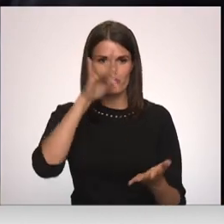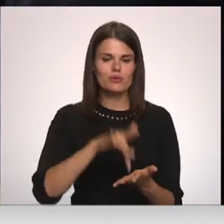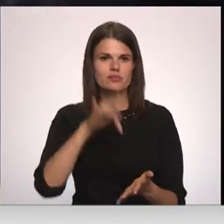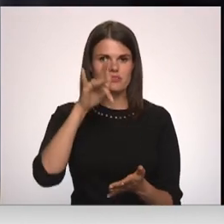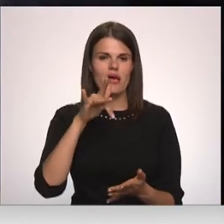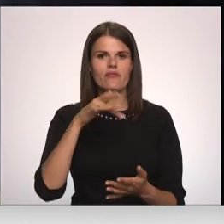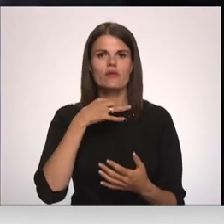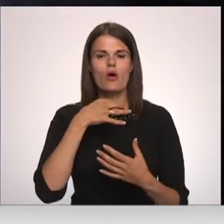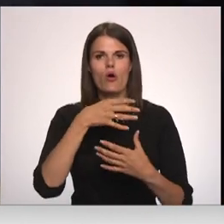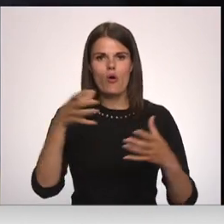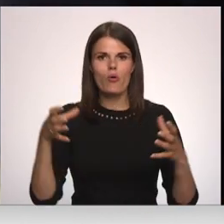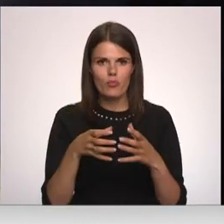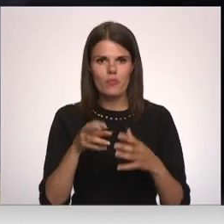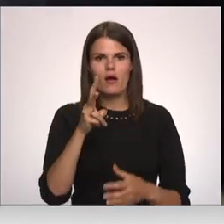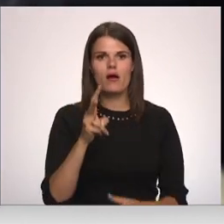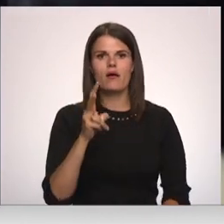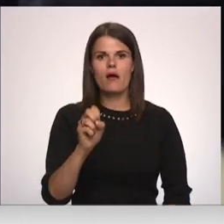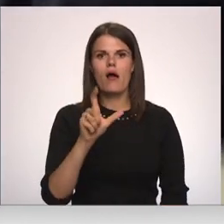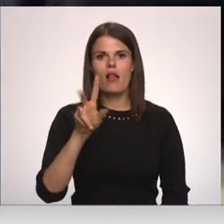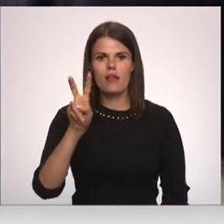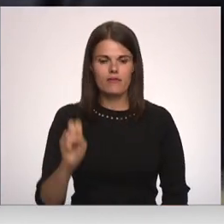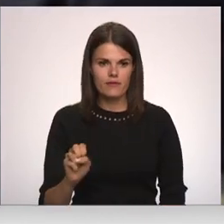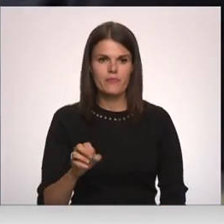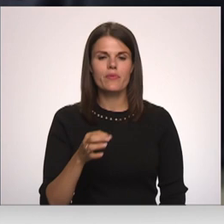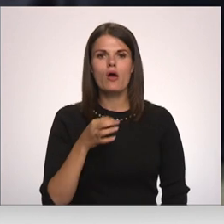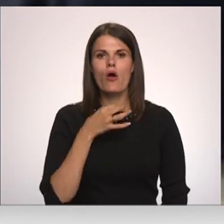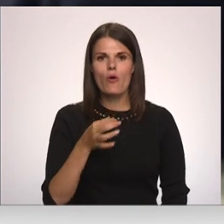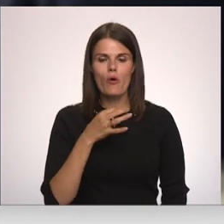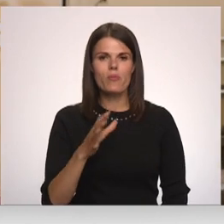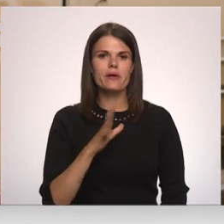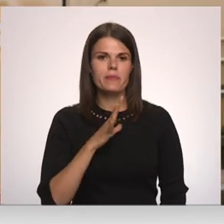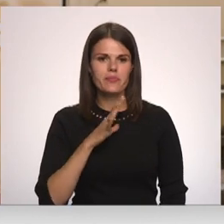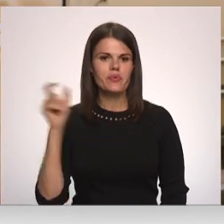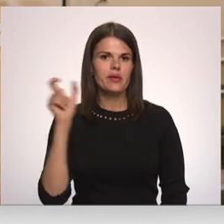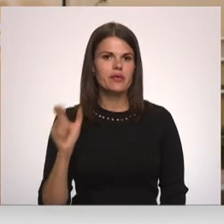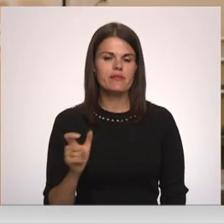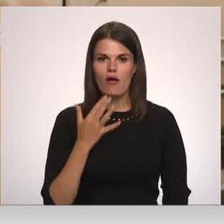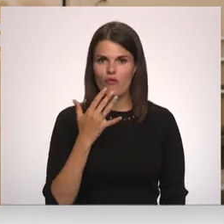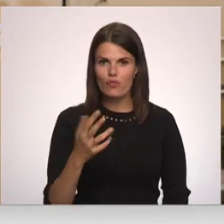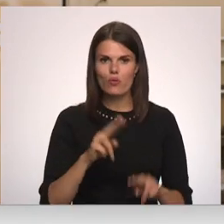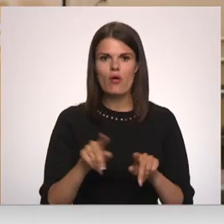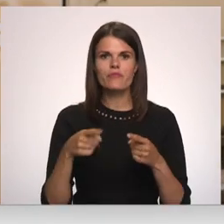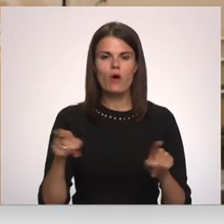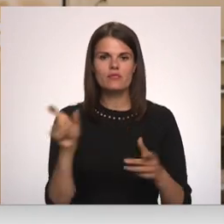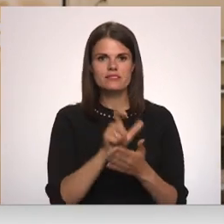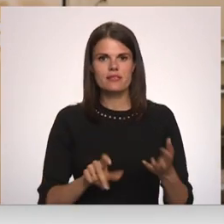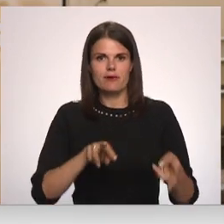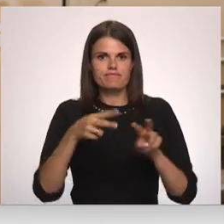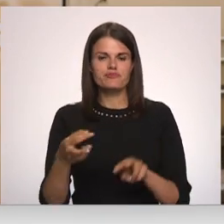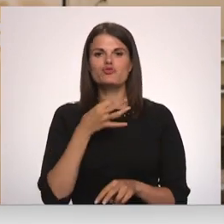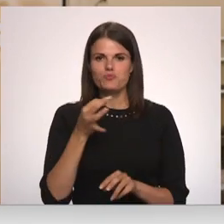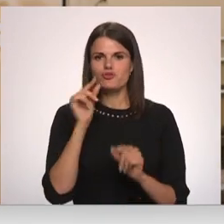šī esot sezonas noslēguma kulminācija. Opera bija itāļu valodā un no tautas dziesmām pārlikt uz operu ir savādāk,